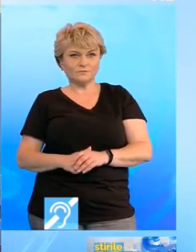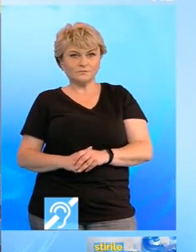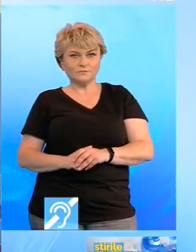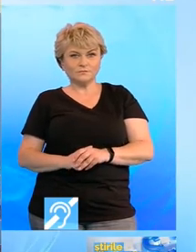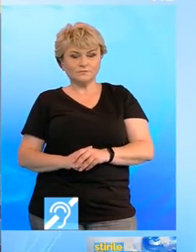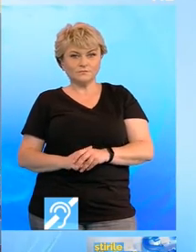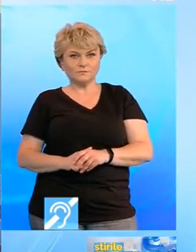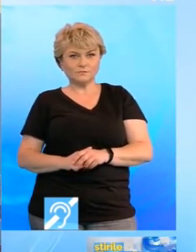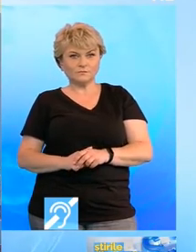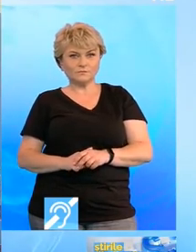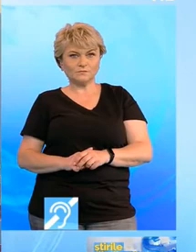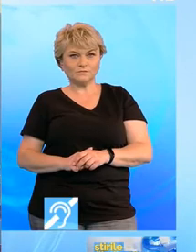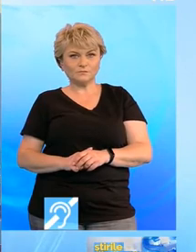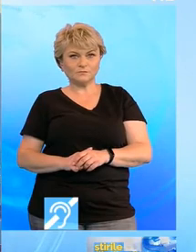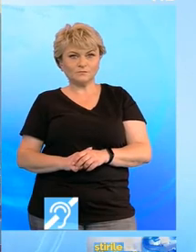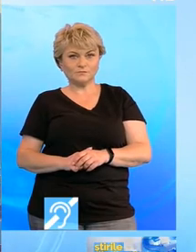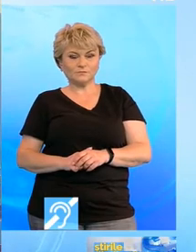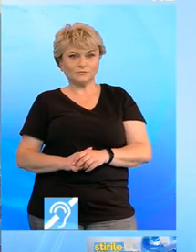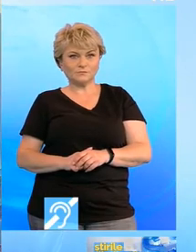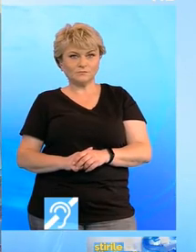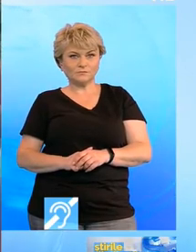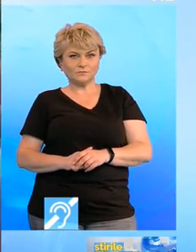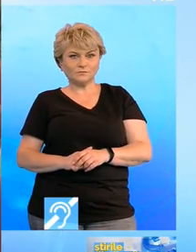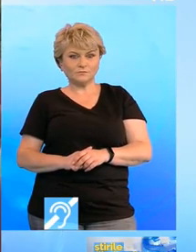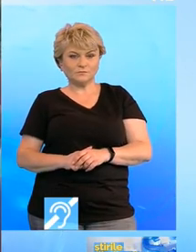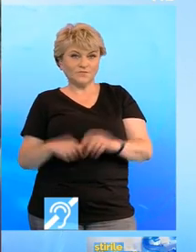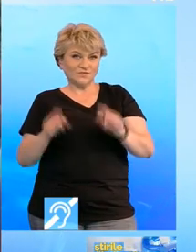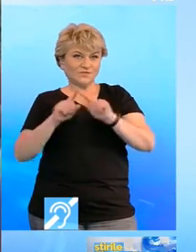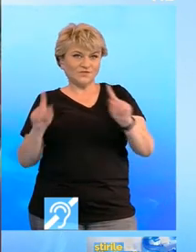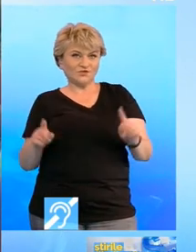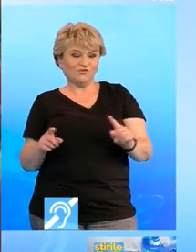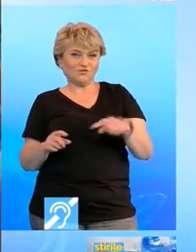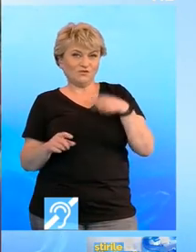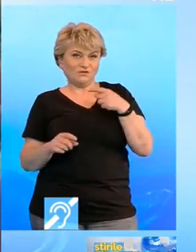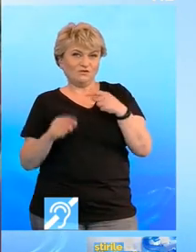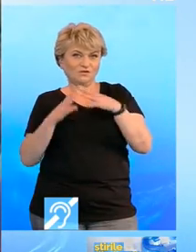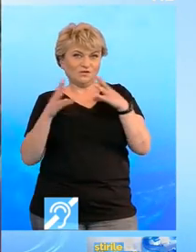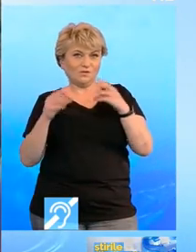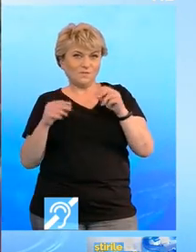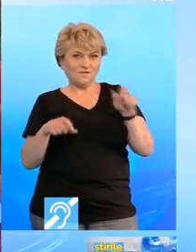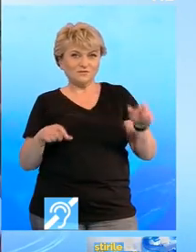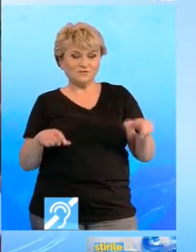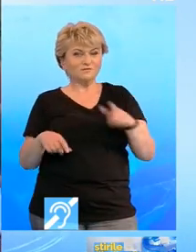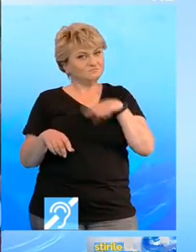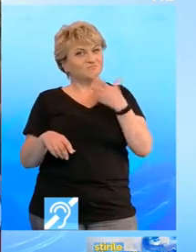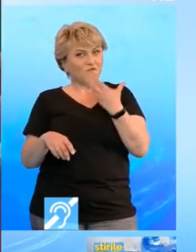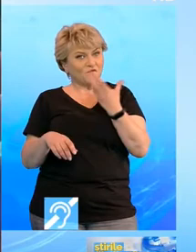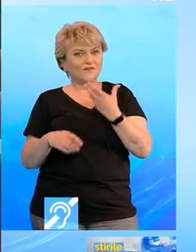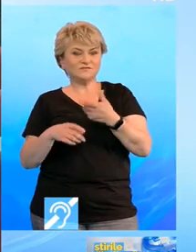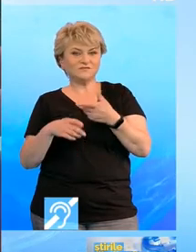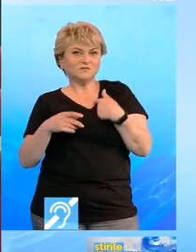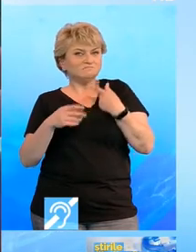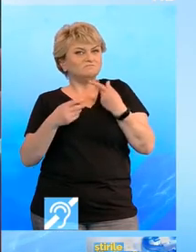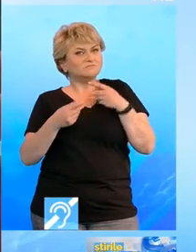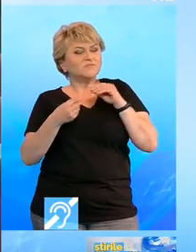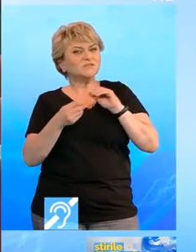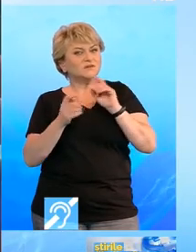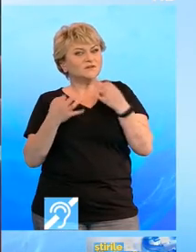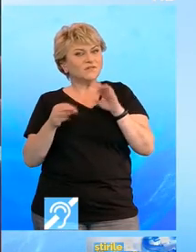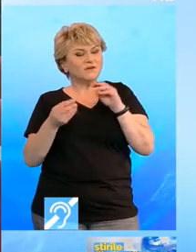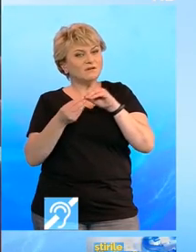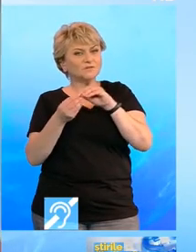concerned, I think it does a very good job, very high level. Profesorii români susțin că astfel de conferințe îi ajută să se adapteze permanent la